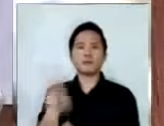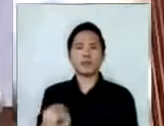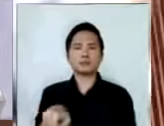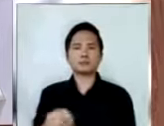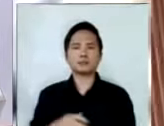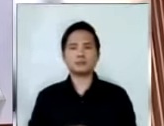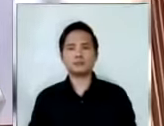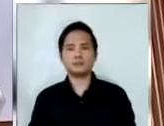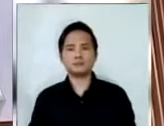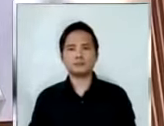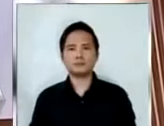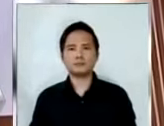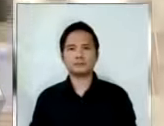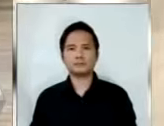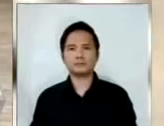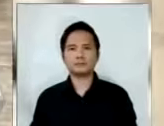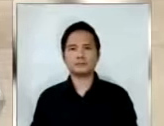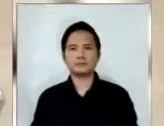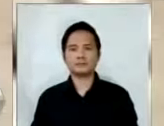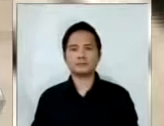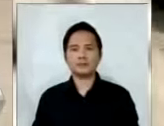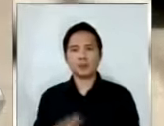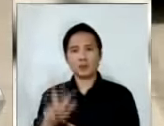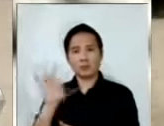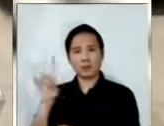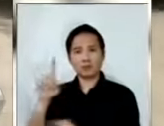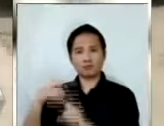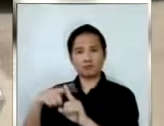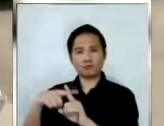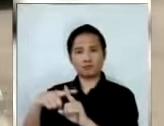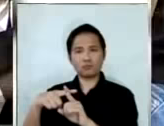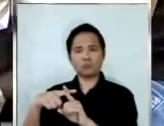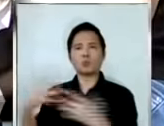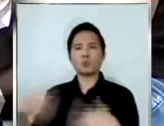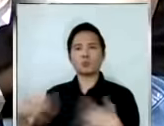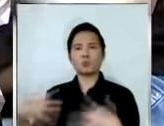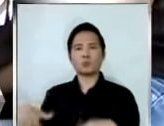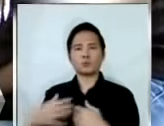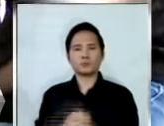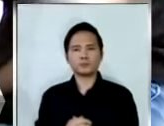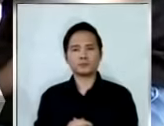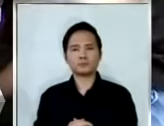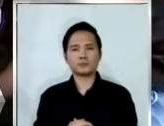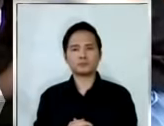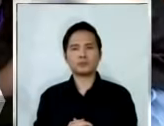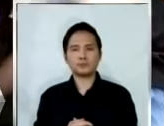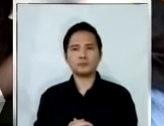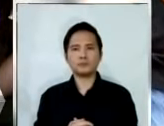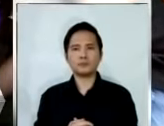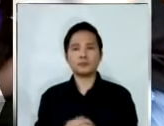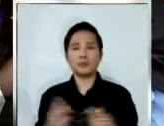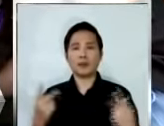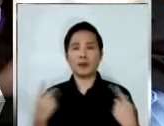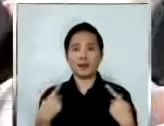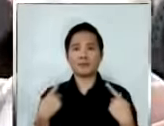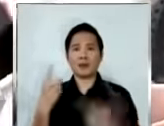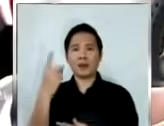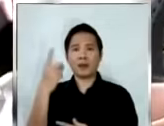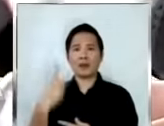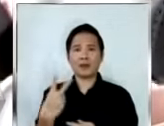Tumaas lalo, kanina 38 lang. 13 pasahero lang ang pinapasakay para merong physical distancing. Kahit ganun